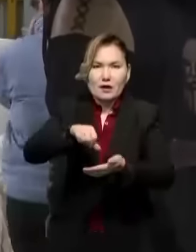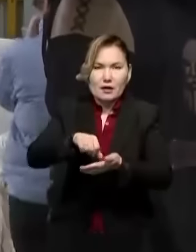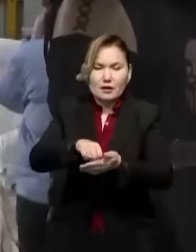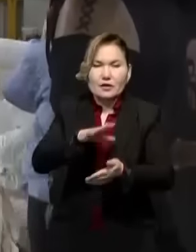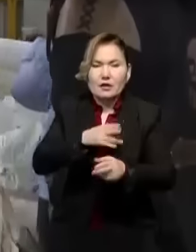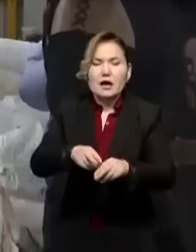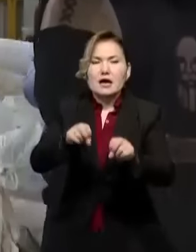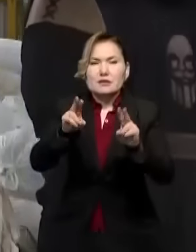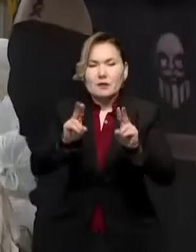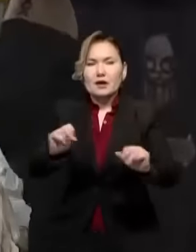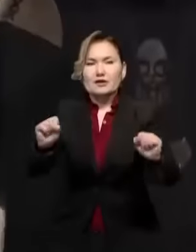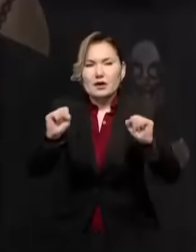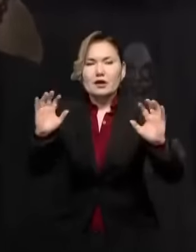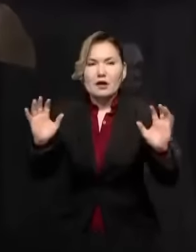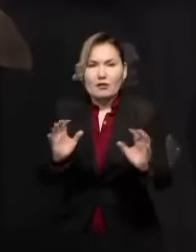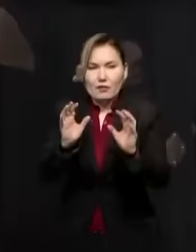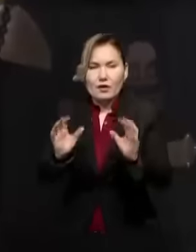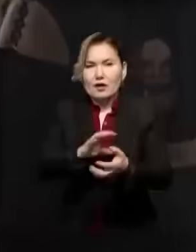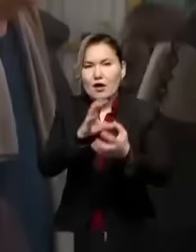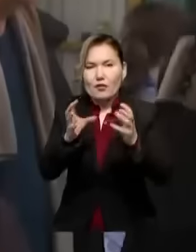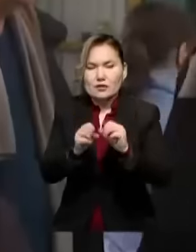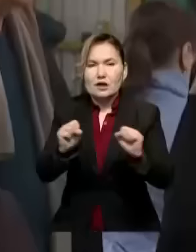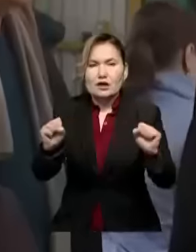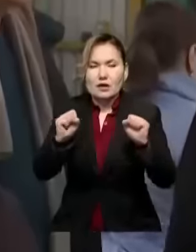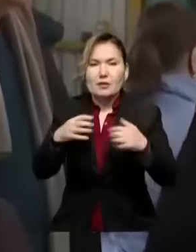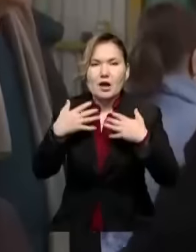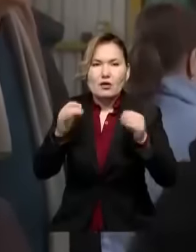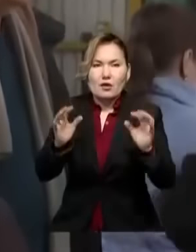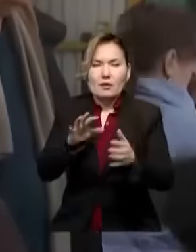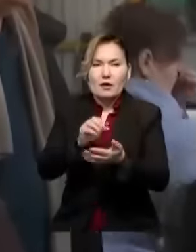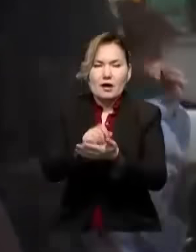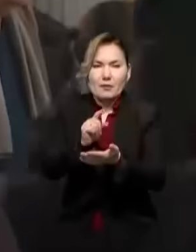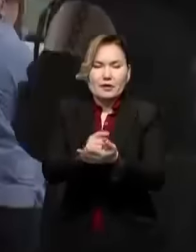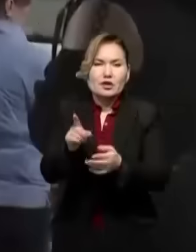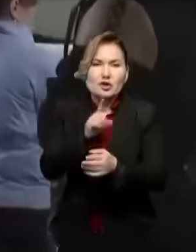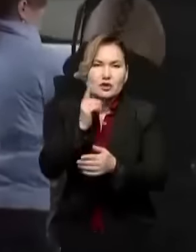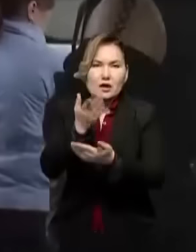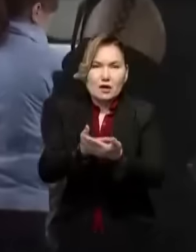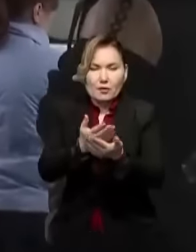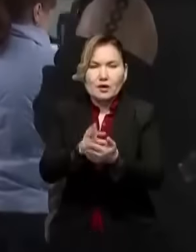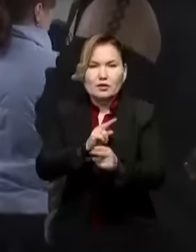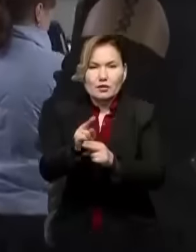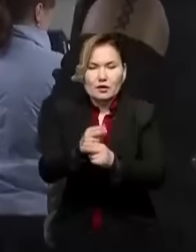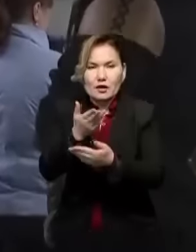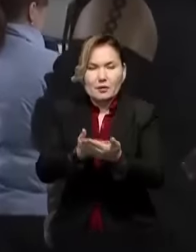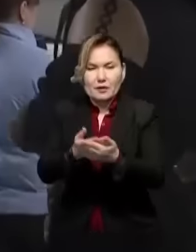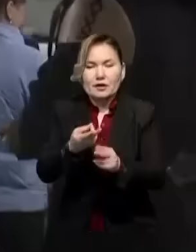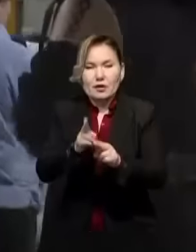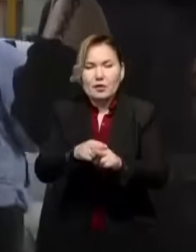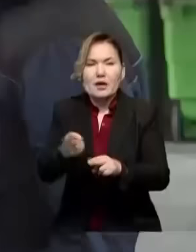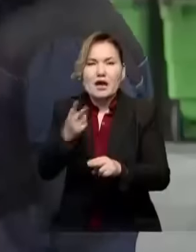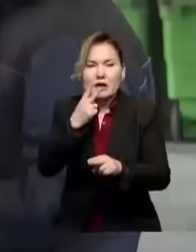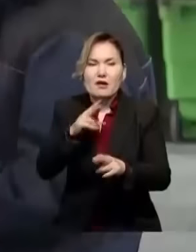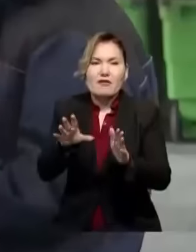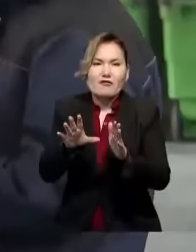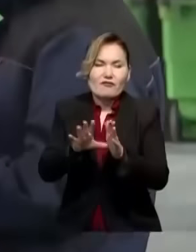бір арт выставкалар өткізілетін болады. Ең басты мақсатымыз сол жастарға түсіндіру, шегілмейтін өнімдер болсын, оның зияны